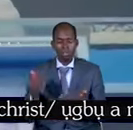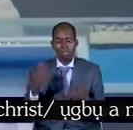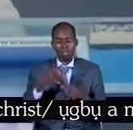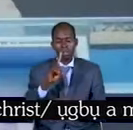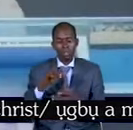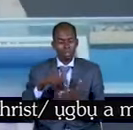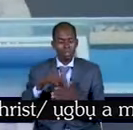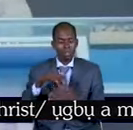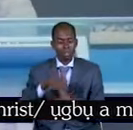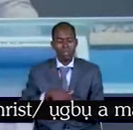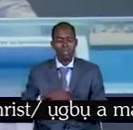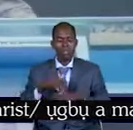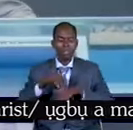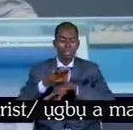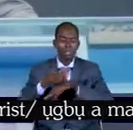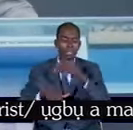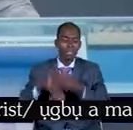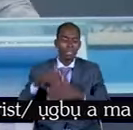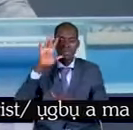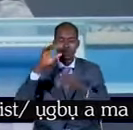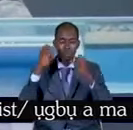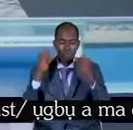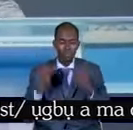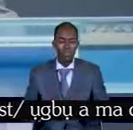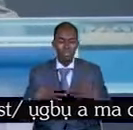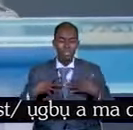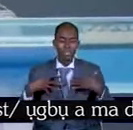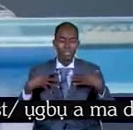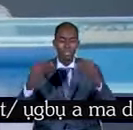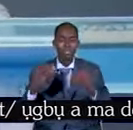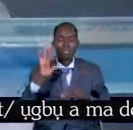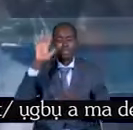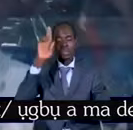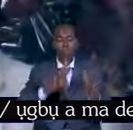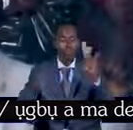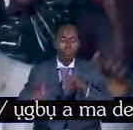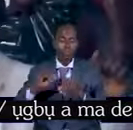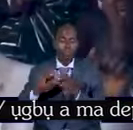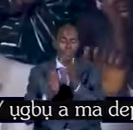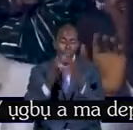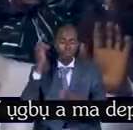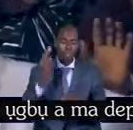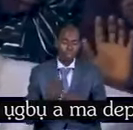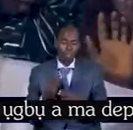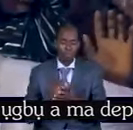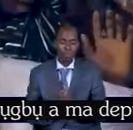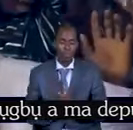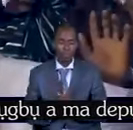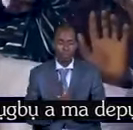gị, gwọọ ndị nrịanrịa n'aha Jizọs.